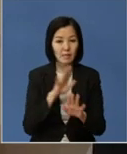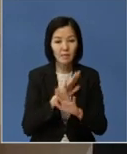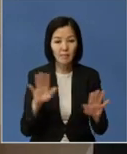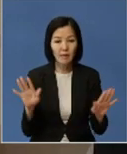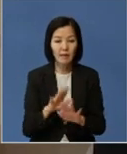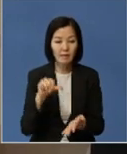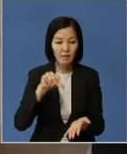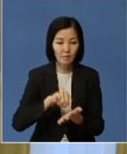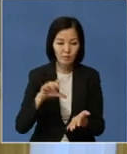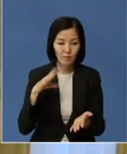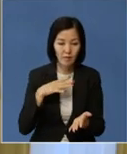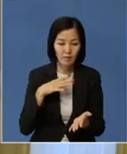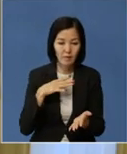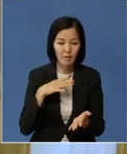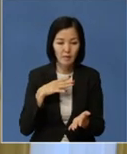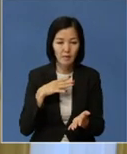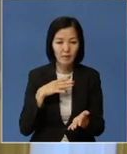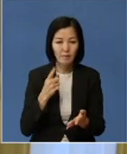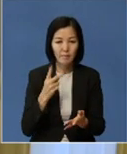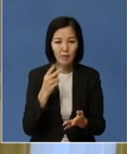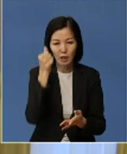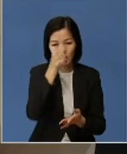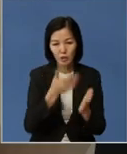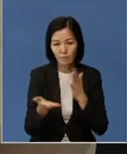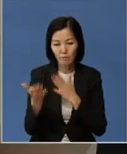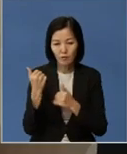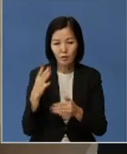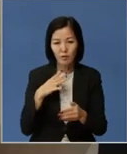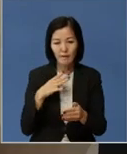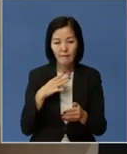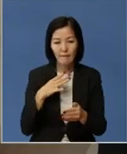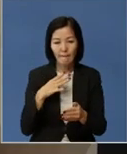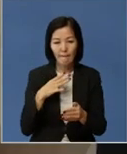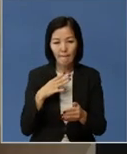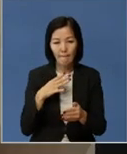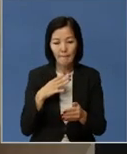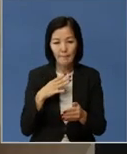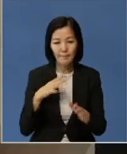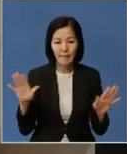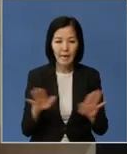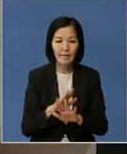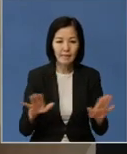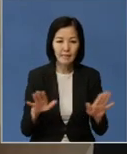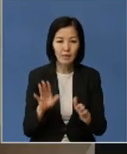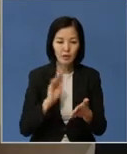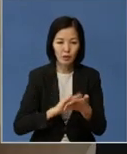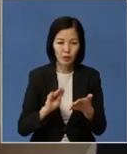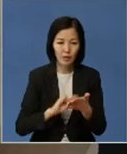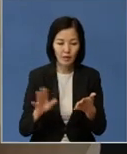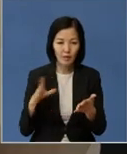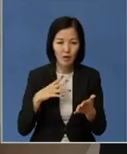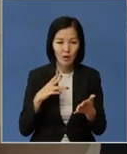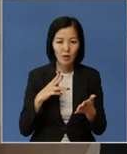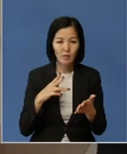орындалды, бір қуантарлығы. Өйткені біз осыдан 1-2 жыл бұрын Дәнеш Рақшевтің саясында алманы деген әндер жинағын шығарғанбыз, нотаға түсіріп. Сол